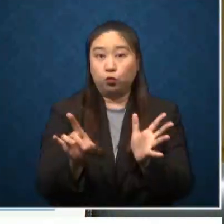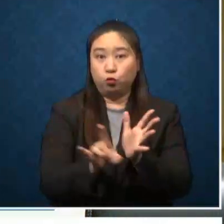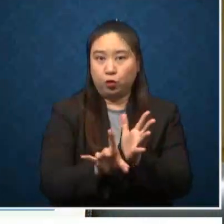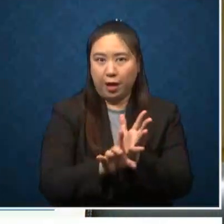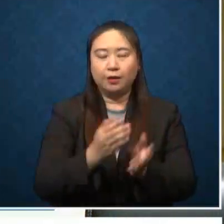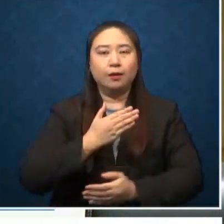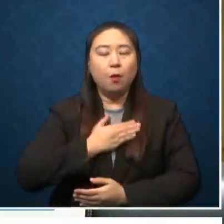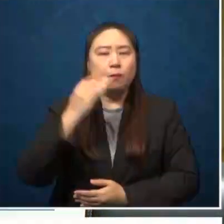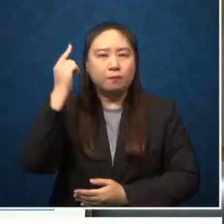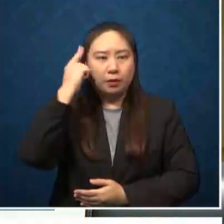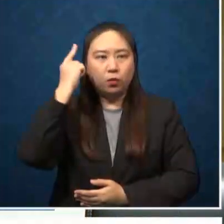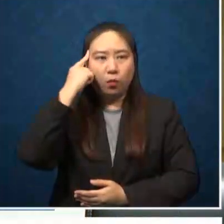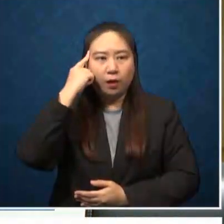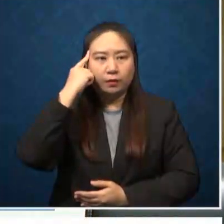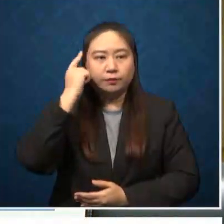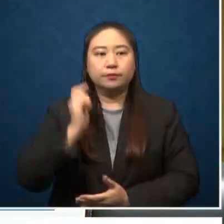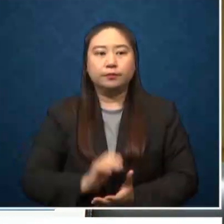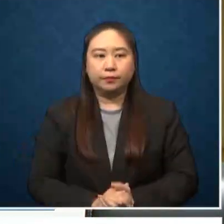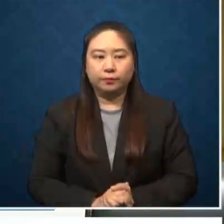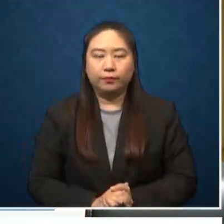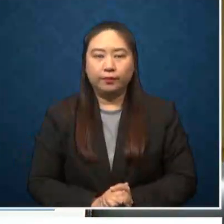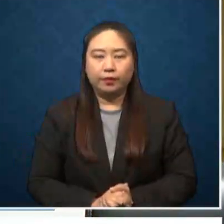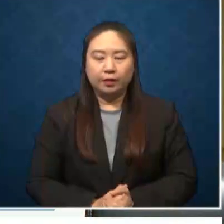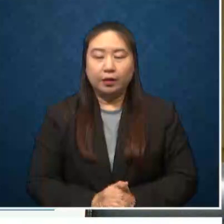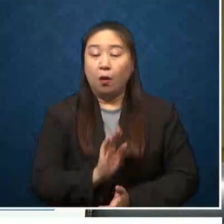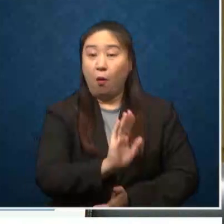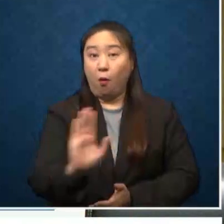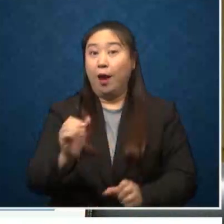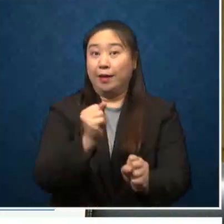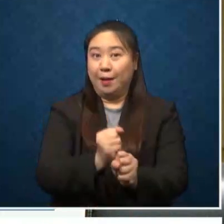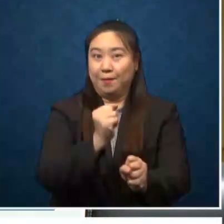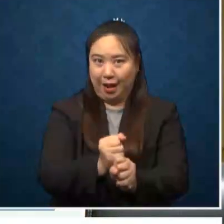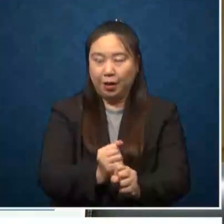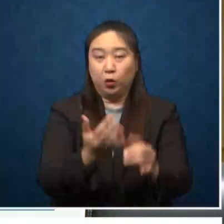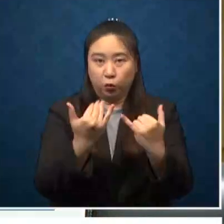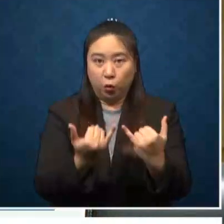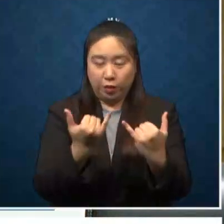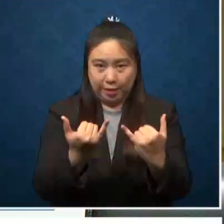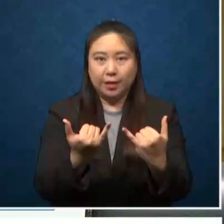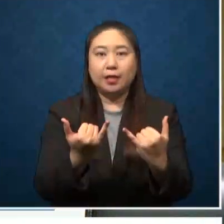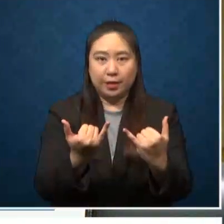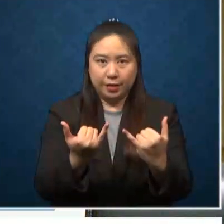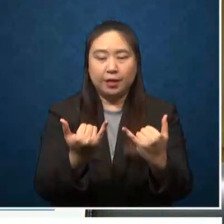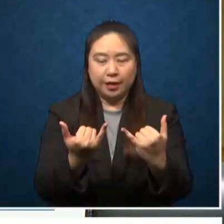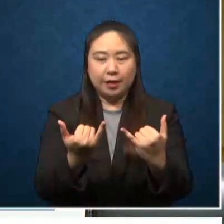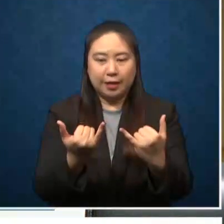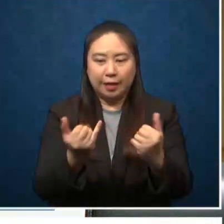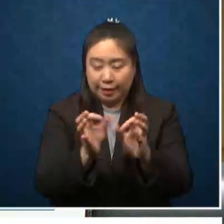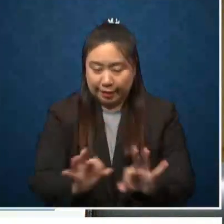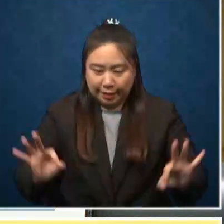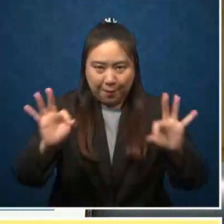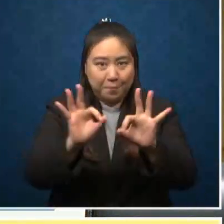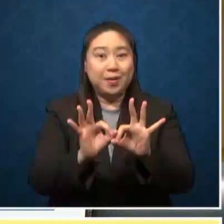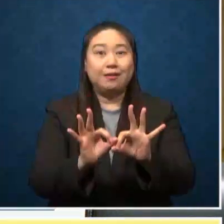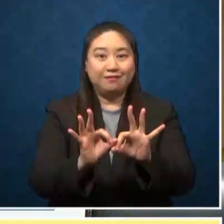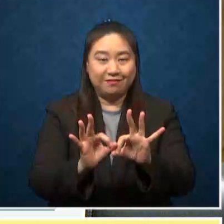ผมคิดว่าลักษณะของการทำงานเมื่อเป็นที่รับรู้แล้วสิ่งที่จำเป็นต้องทำ